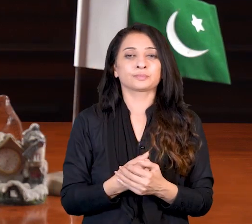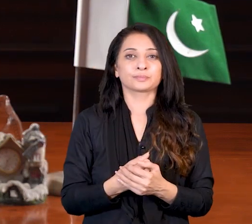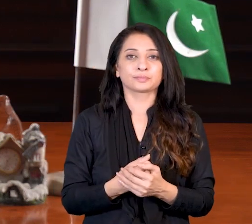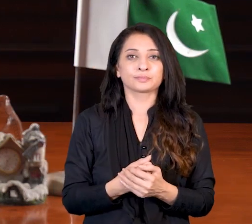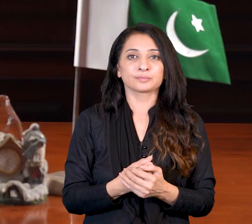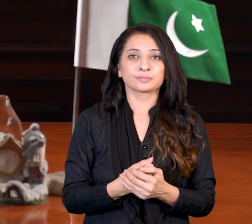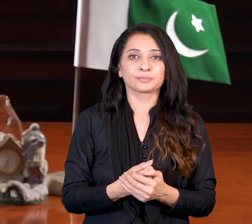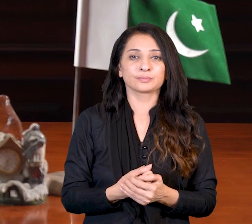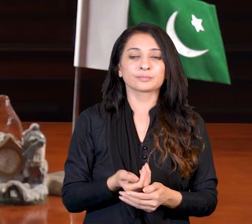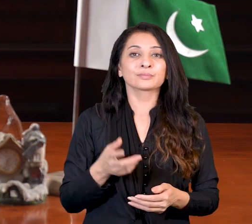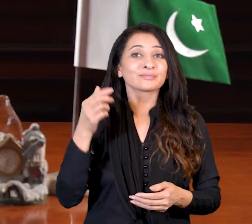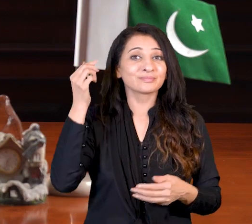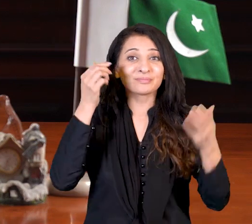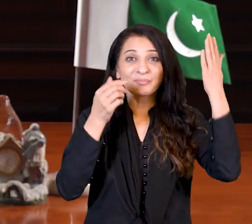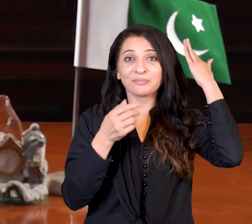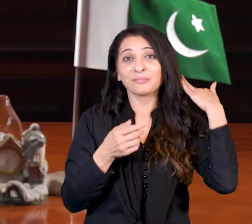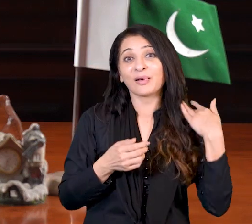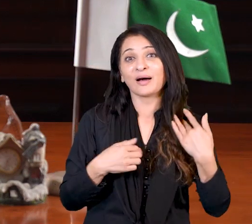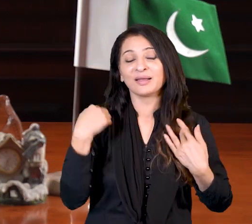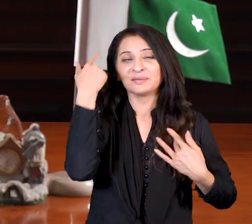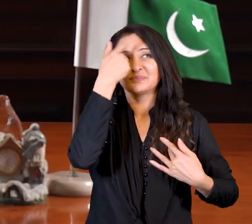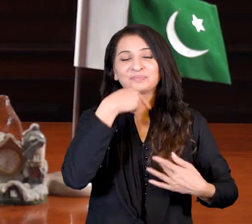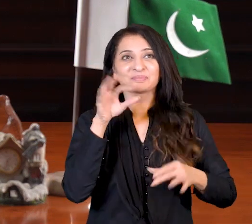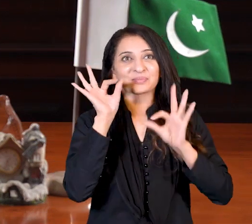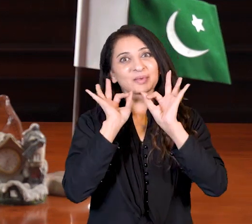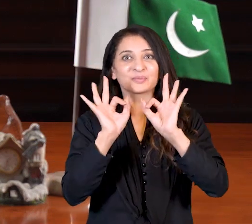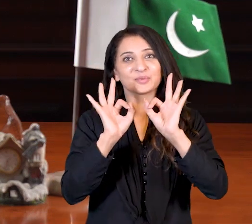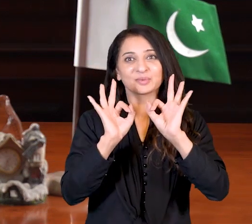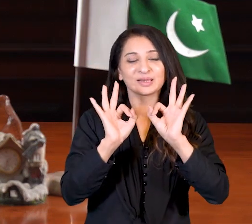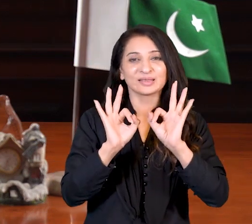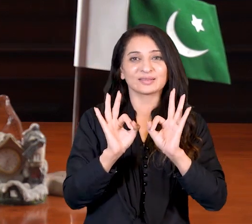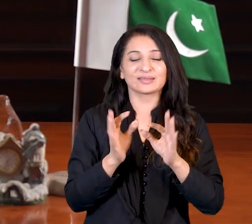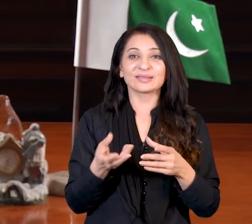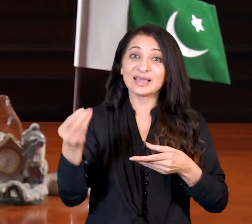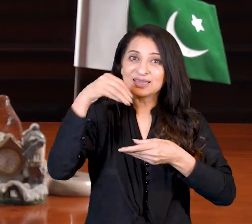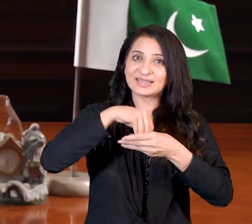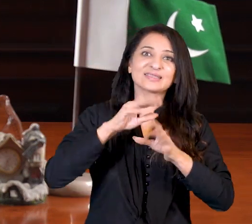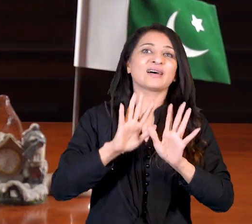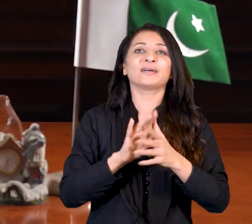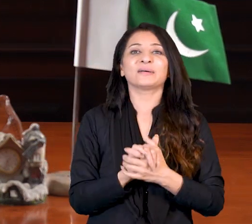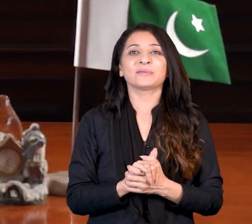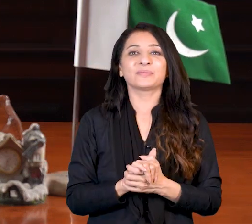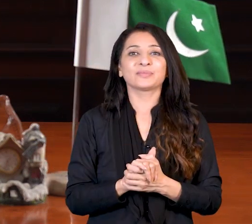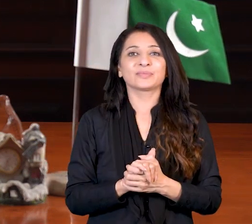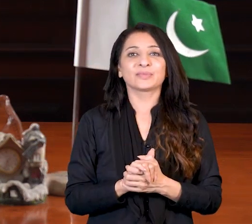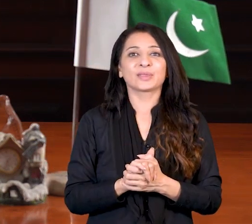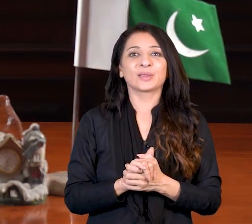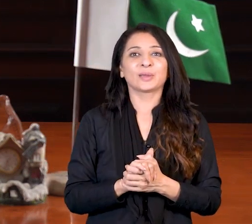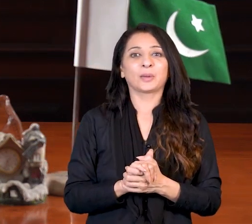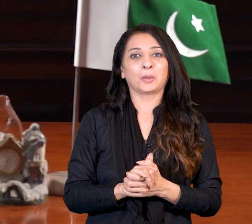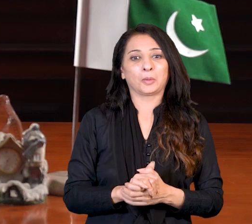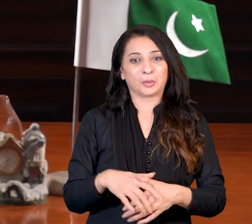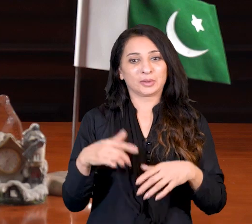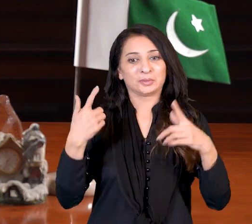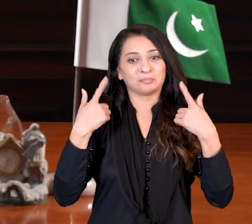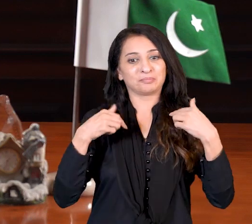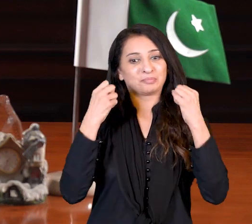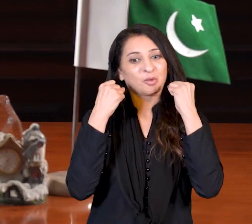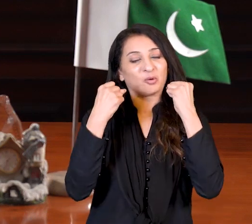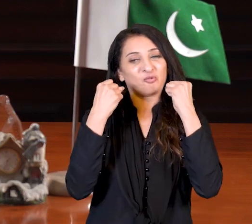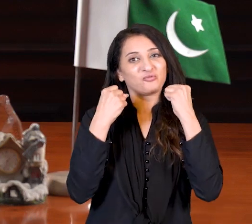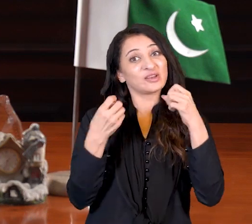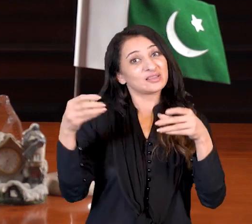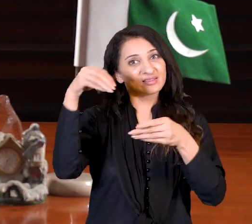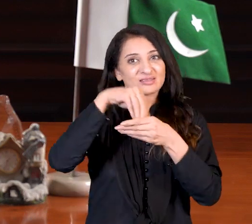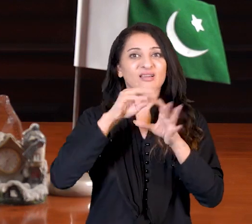करें। बाल इंसान की खूबसूरती का एक बहुत बड़ा हिस्सा है और ये आपकी कॉन्फिडेंस का एक बहुत बड़ा हिस्सा